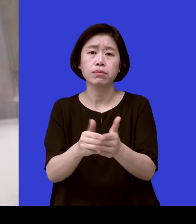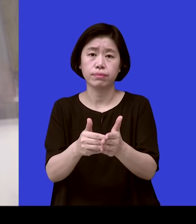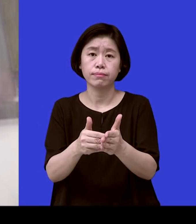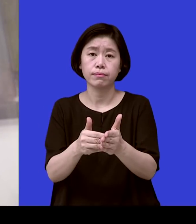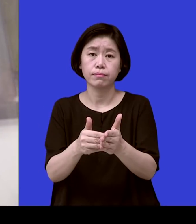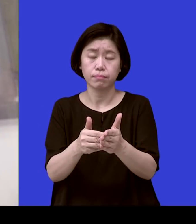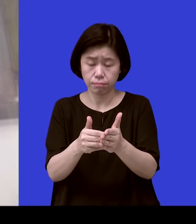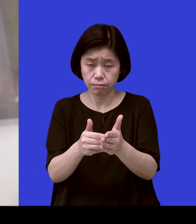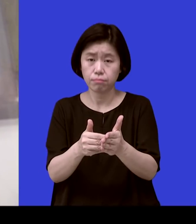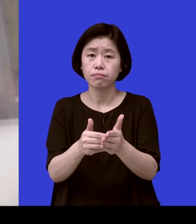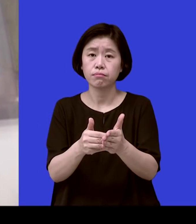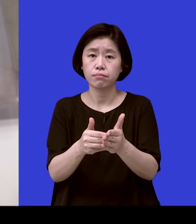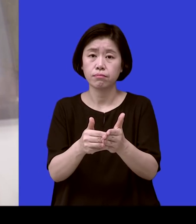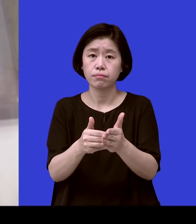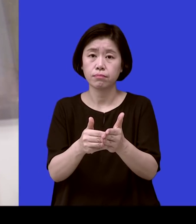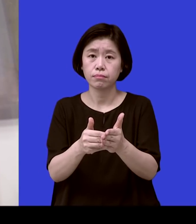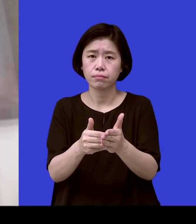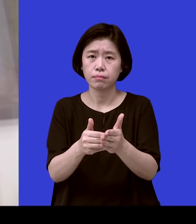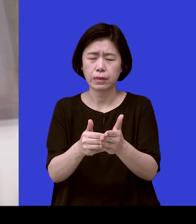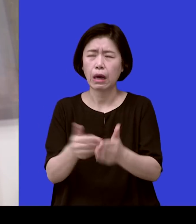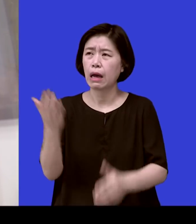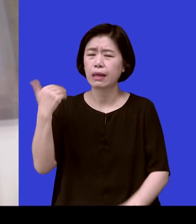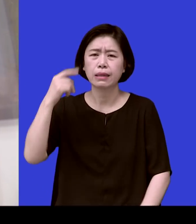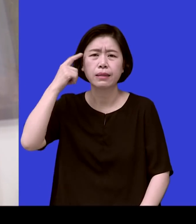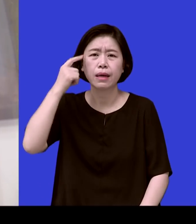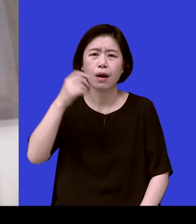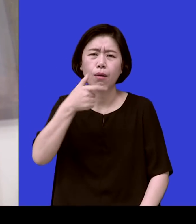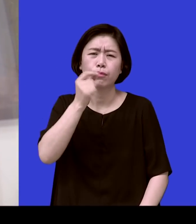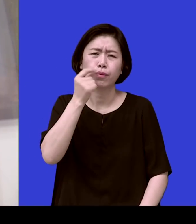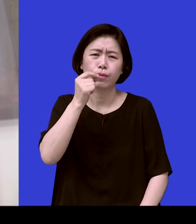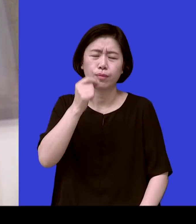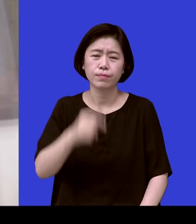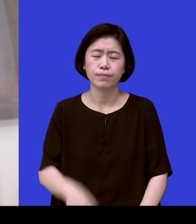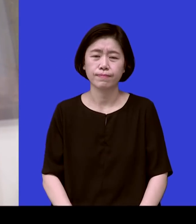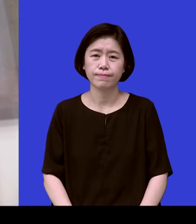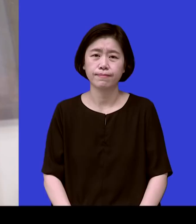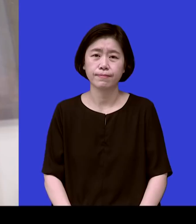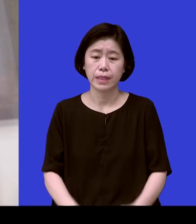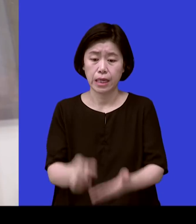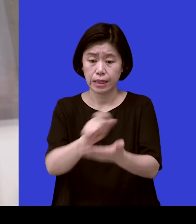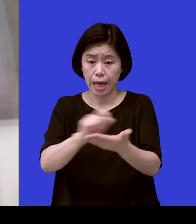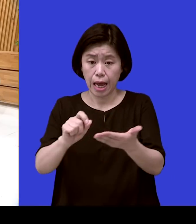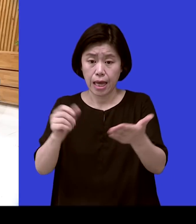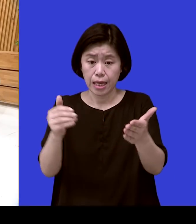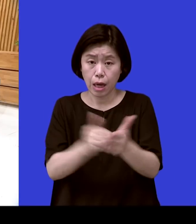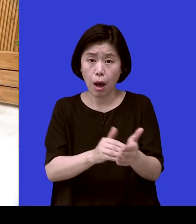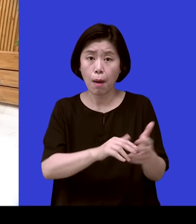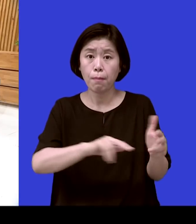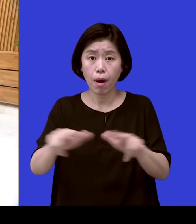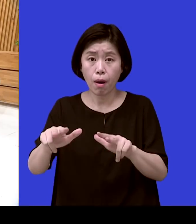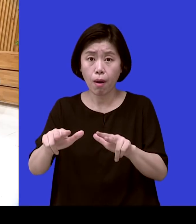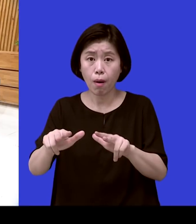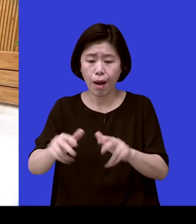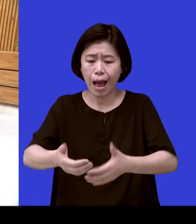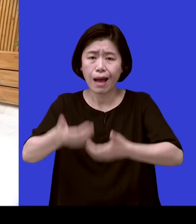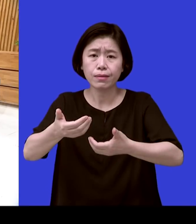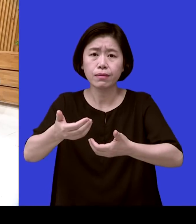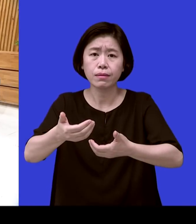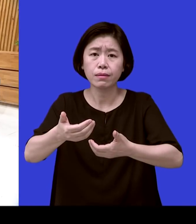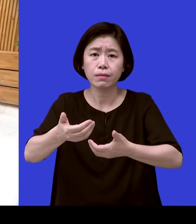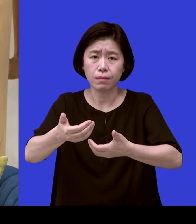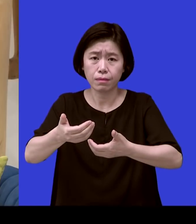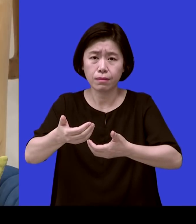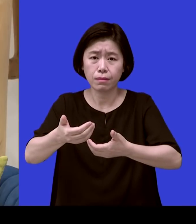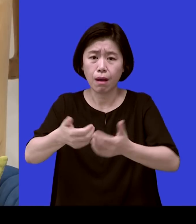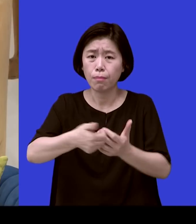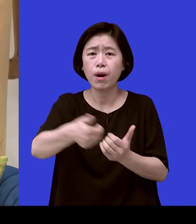거죠. 사인을 하니까 아이를 빨리 데려가야 한다면서 그렇죠. 데려갔어요. 네. 그래서 정말 아이를 데려가는